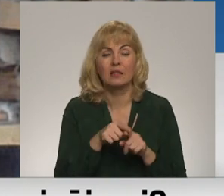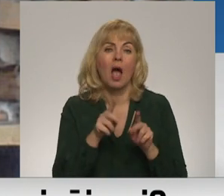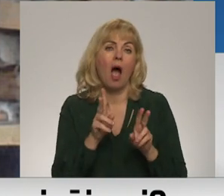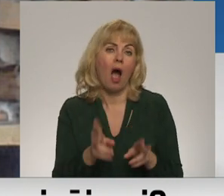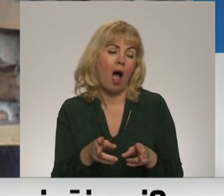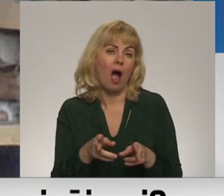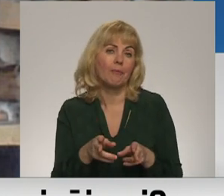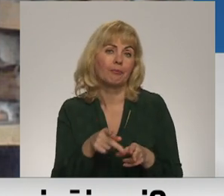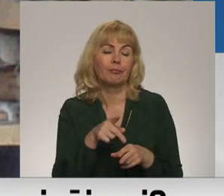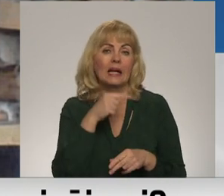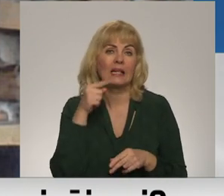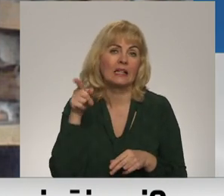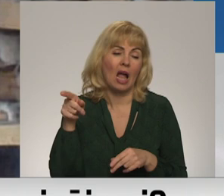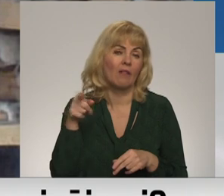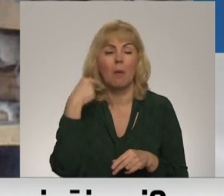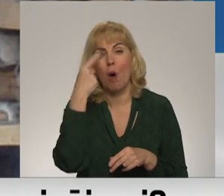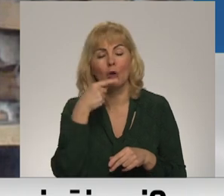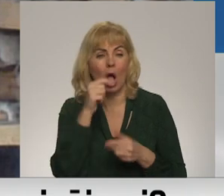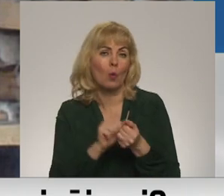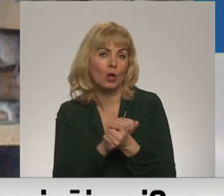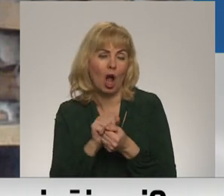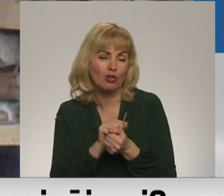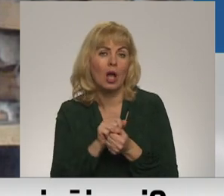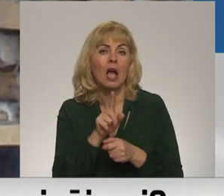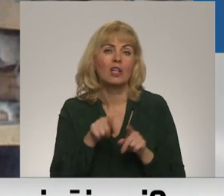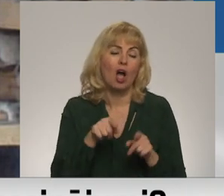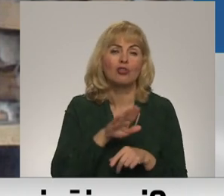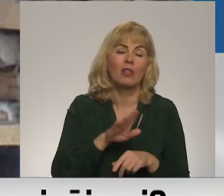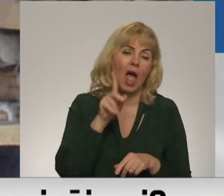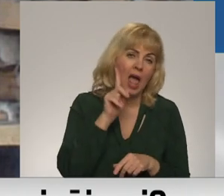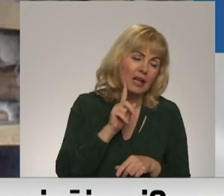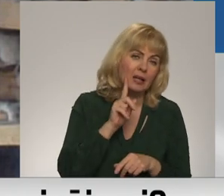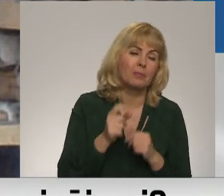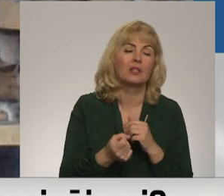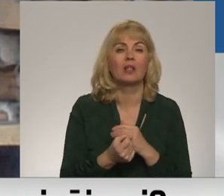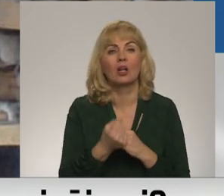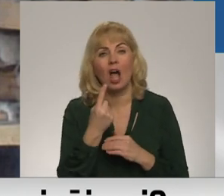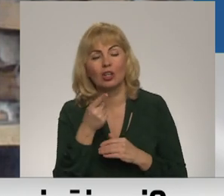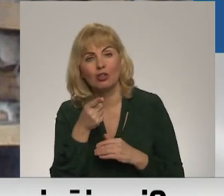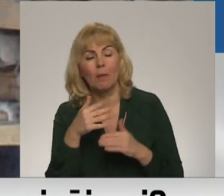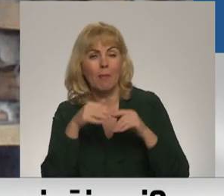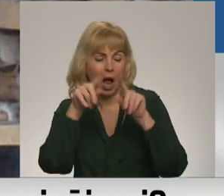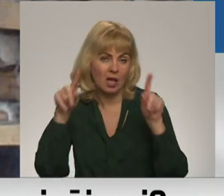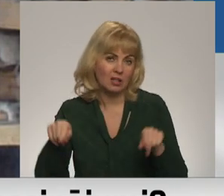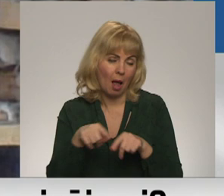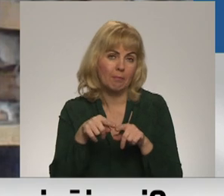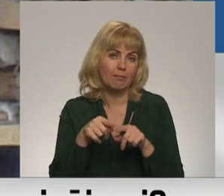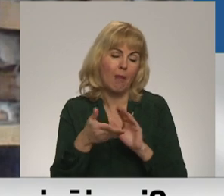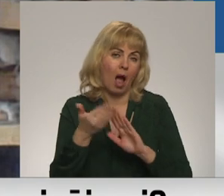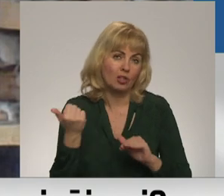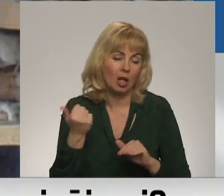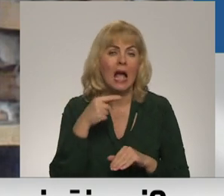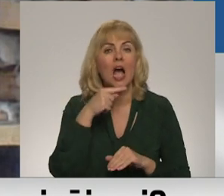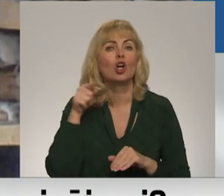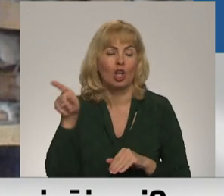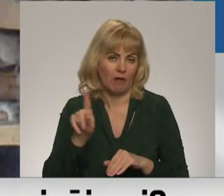teiksim, Krievijas morāles graušana, ja, kaut kāda neērtība radīšana, kaut kāda mājaslapu atslēgšana. Krievijas pusē, protams, arī ir